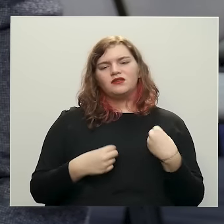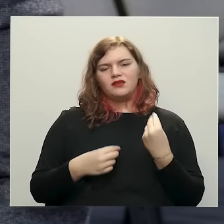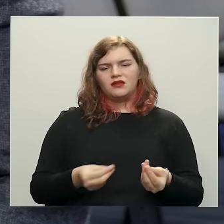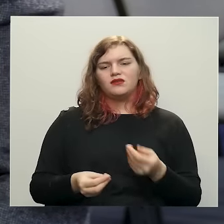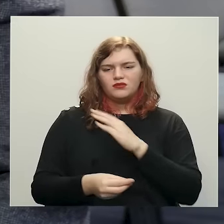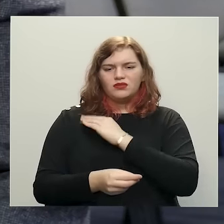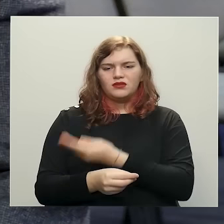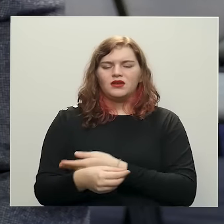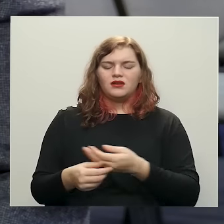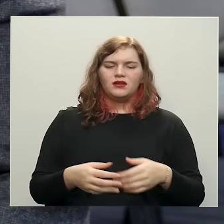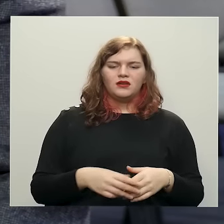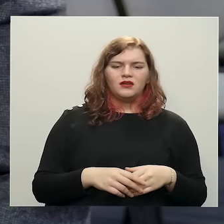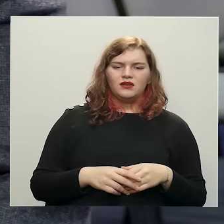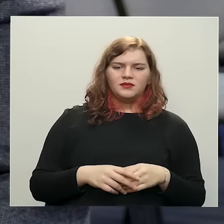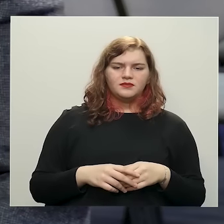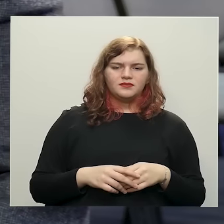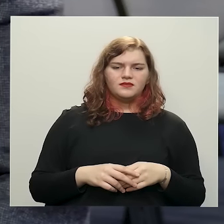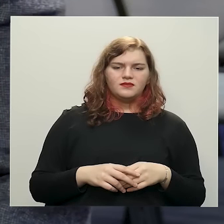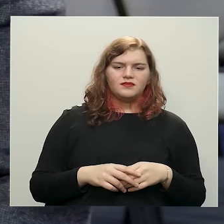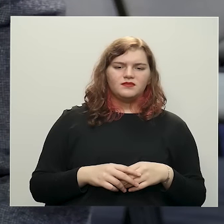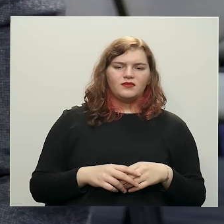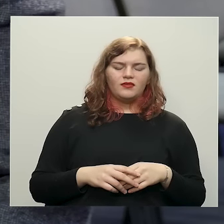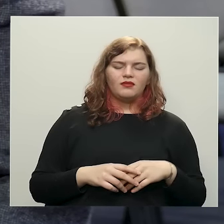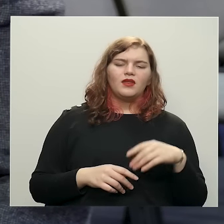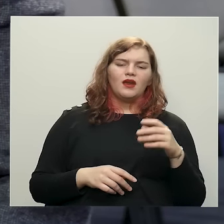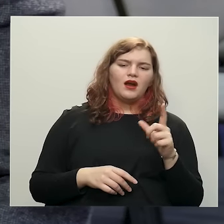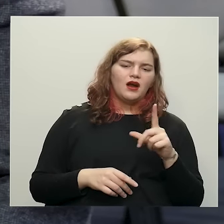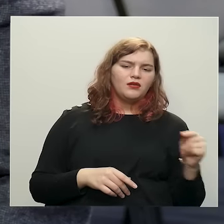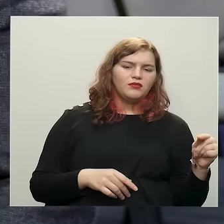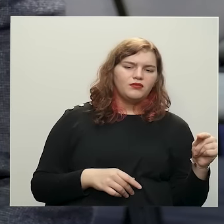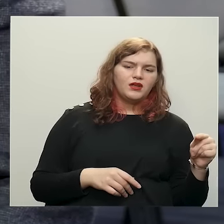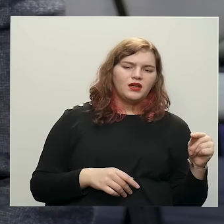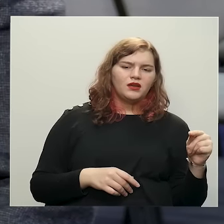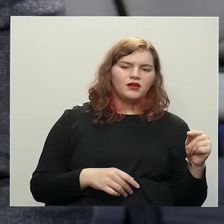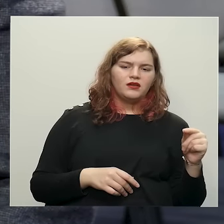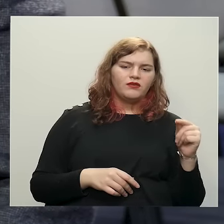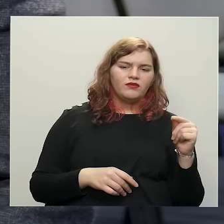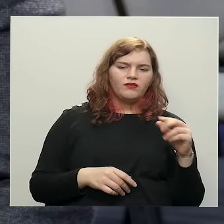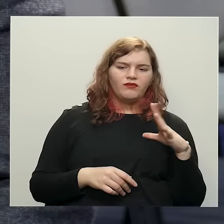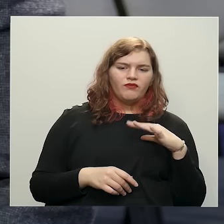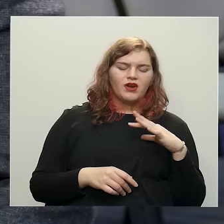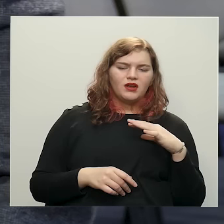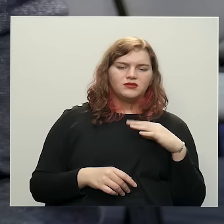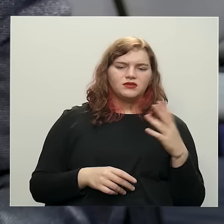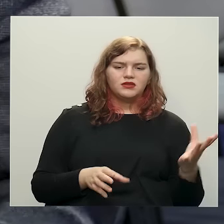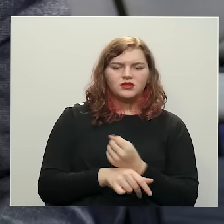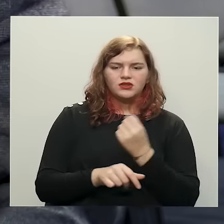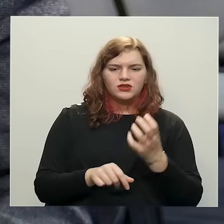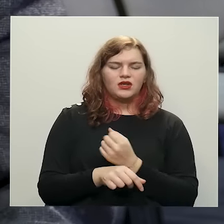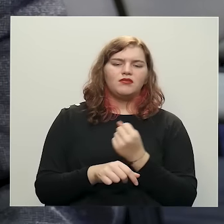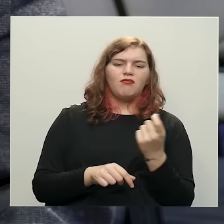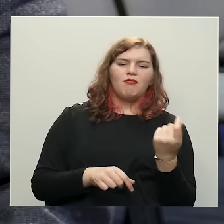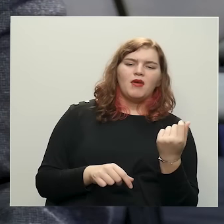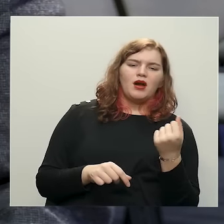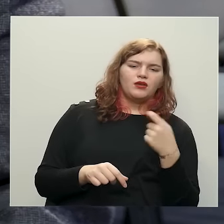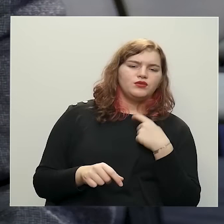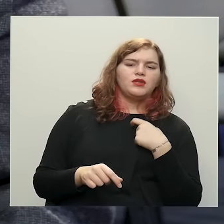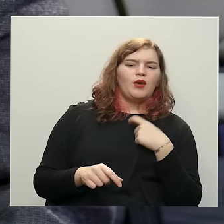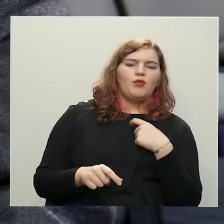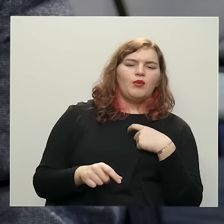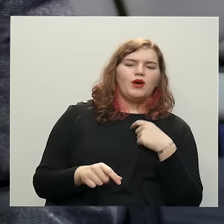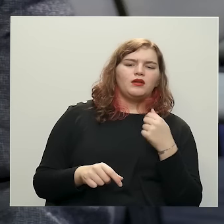și are putere. Și am plecat în Franța să câștig bani. Zic, nu se poate, nu se poate. Eu mă duc